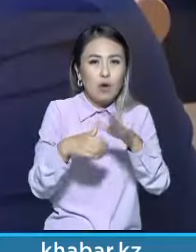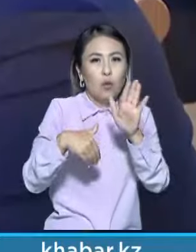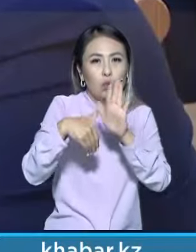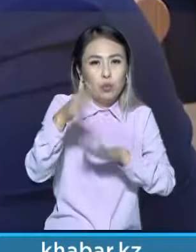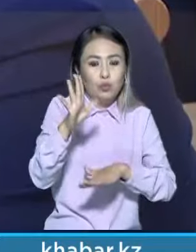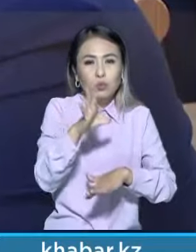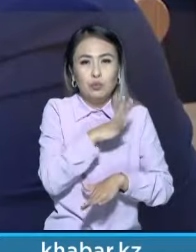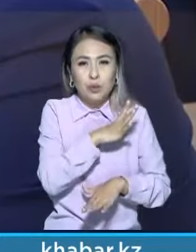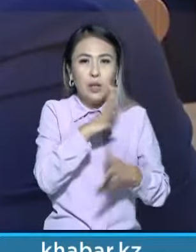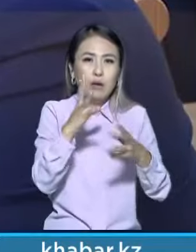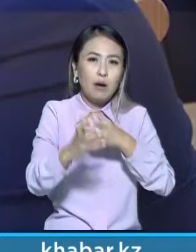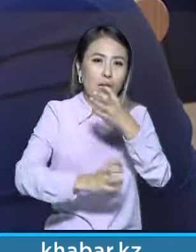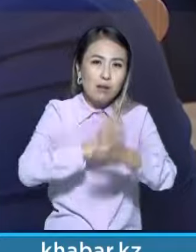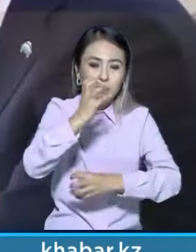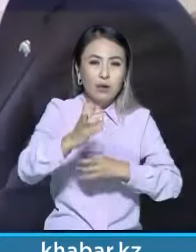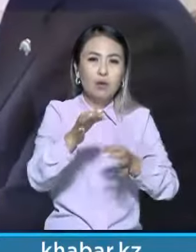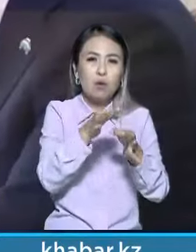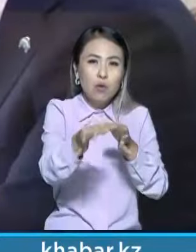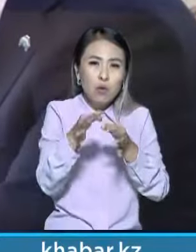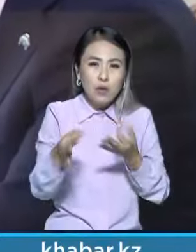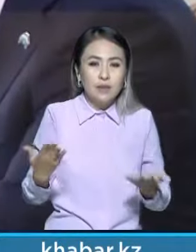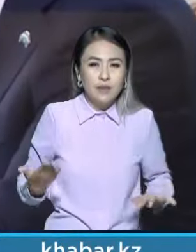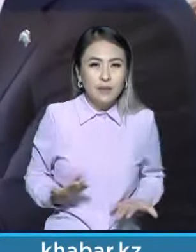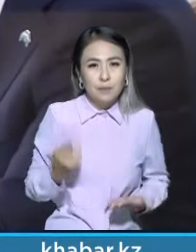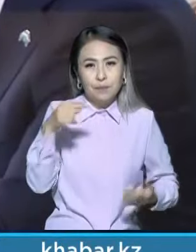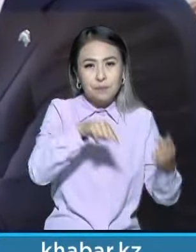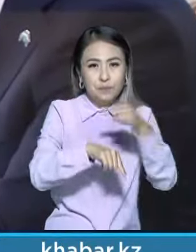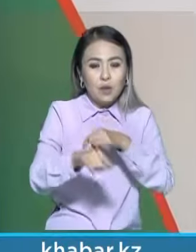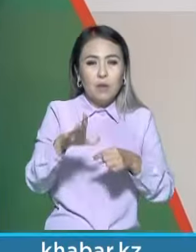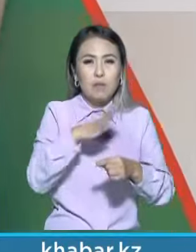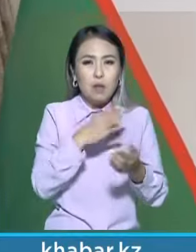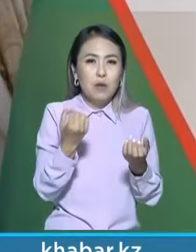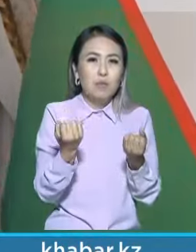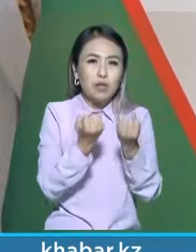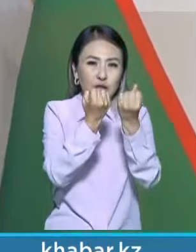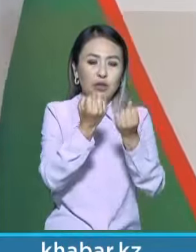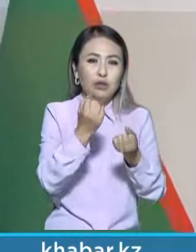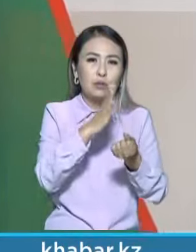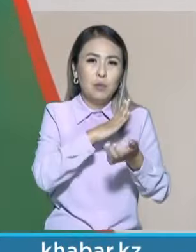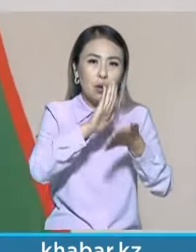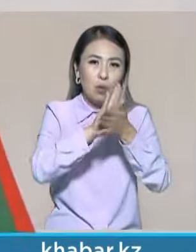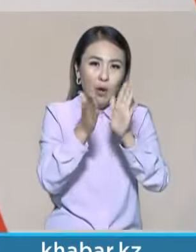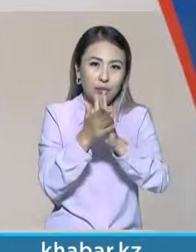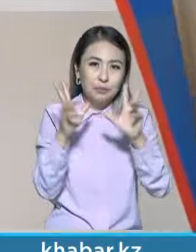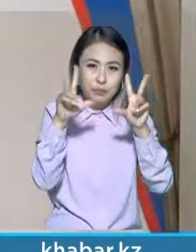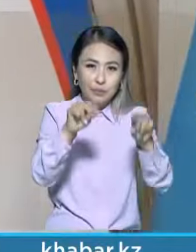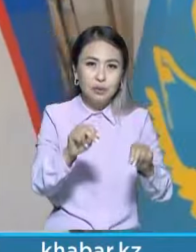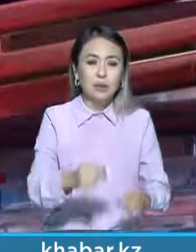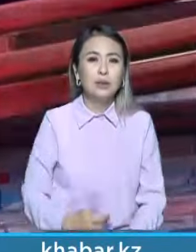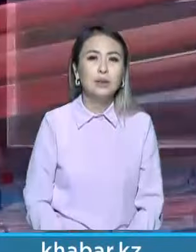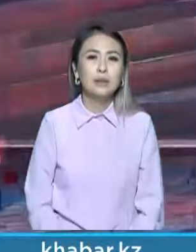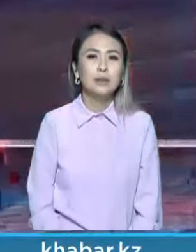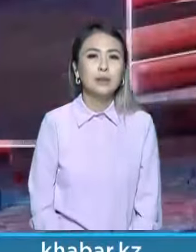тереңдетуге, сондай-ақ халықаралық ұйымдар мен өңірлік құрылымдарда да бір-бірін қолдауға уағдаласты. Мұның сыртында сауда-экономикалық үлкен міндеттер